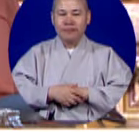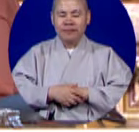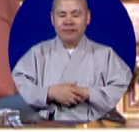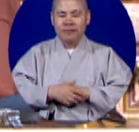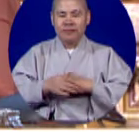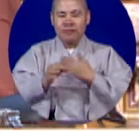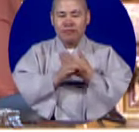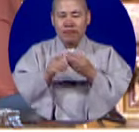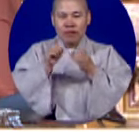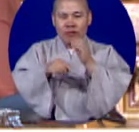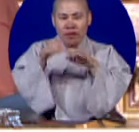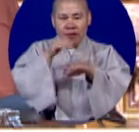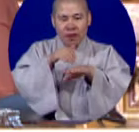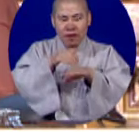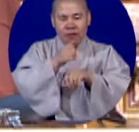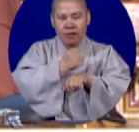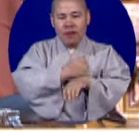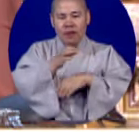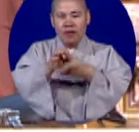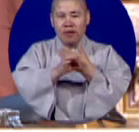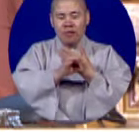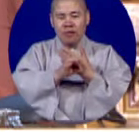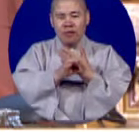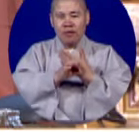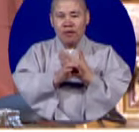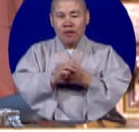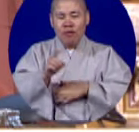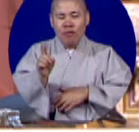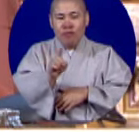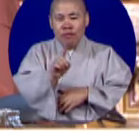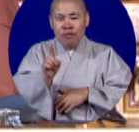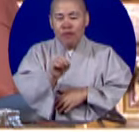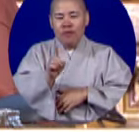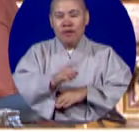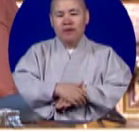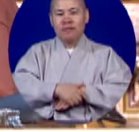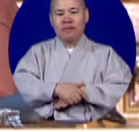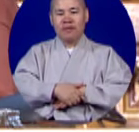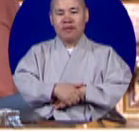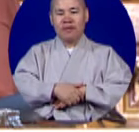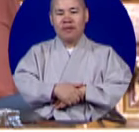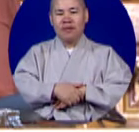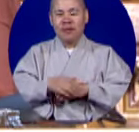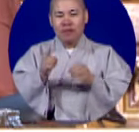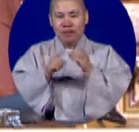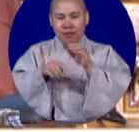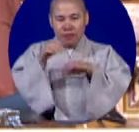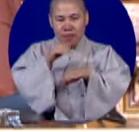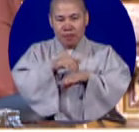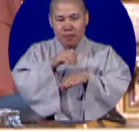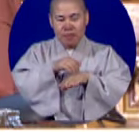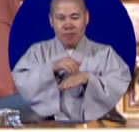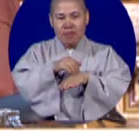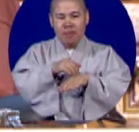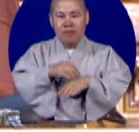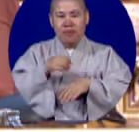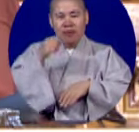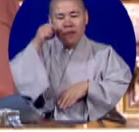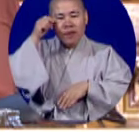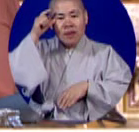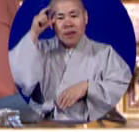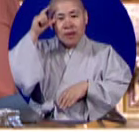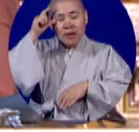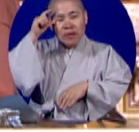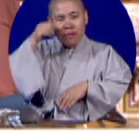그러면 수행이라 그러면 수행은 도대체 뭐냐? 수행은 깨달음으로